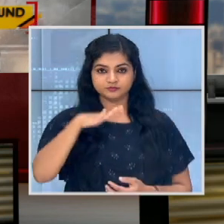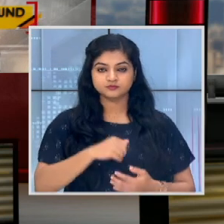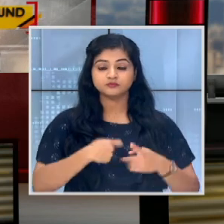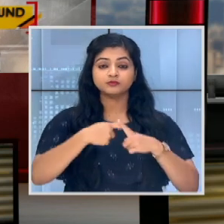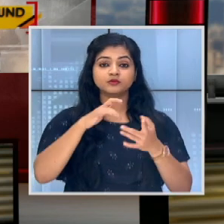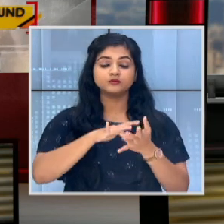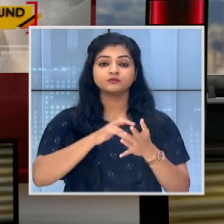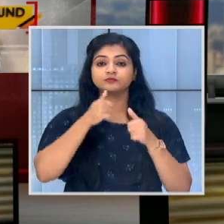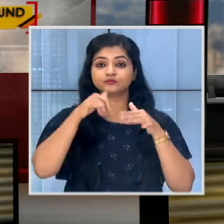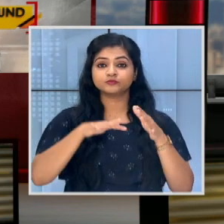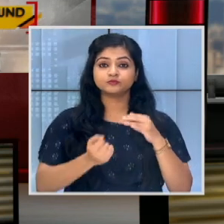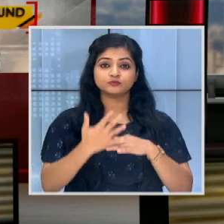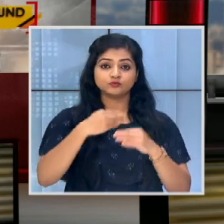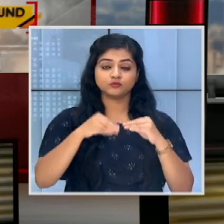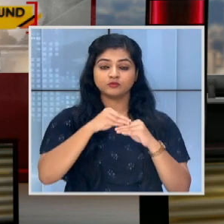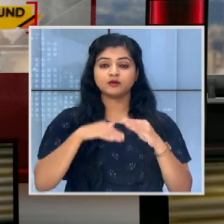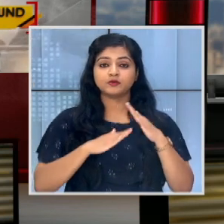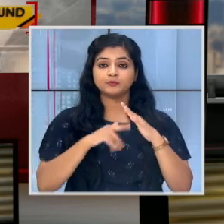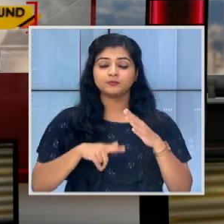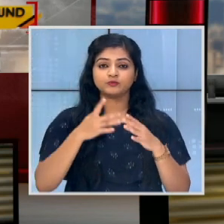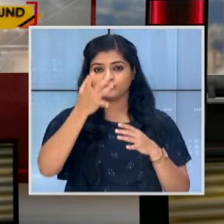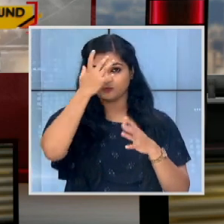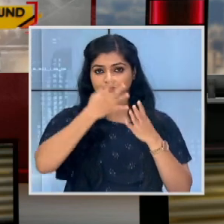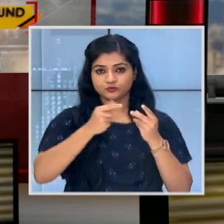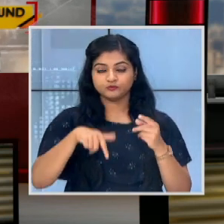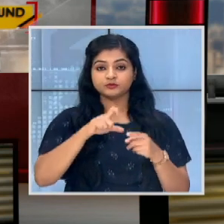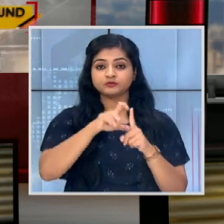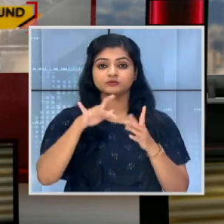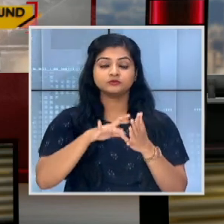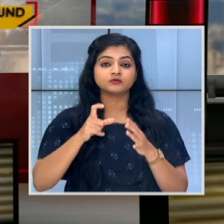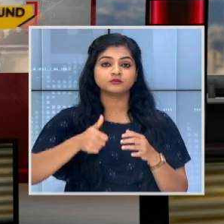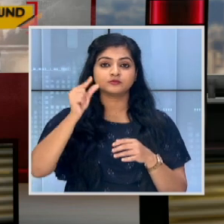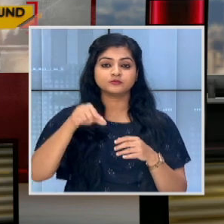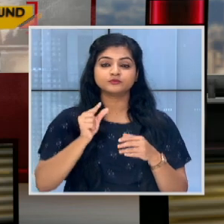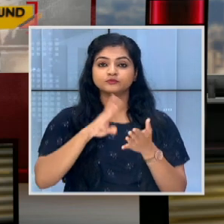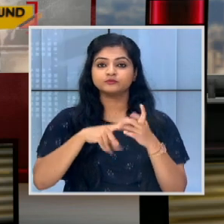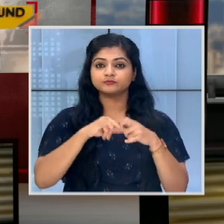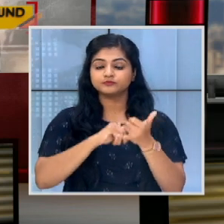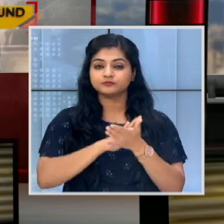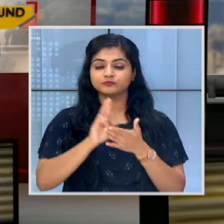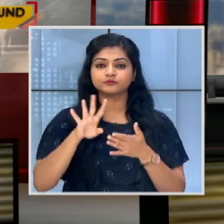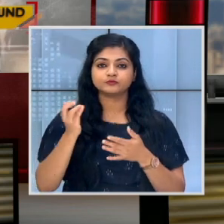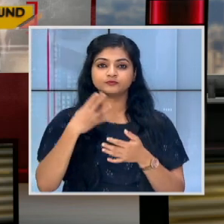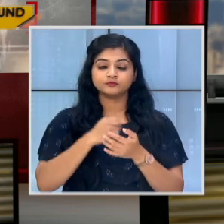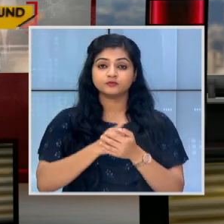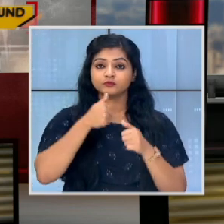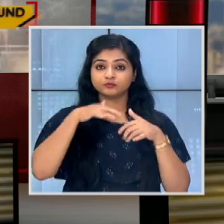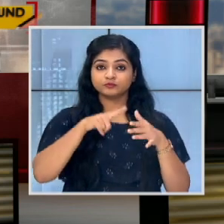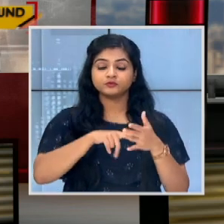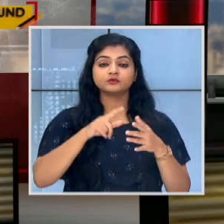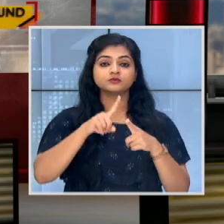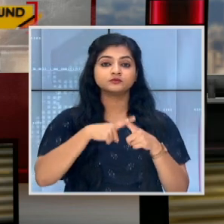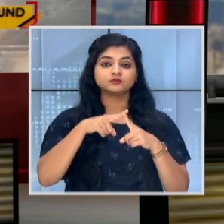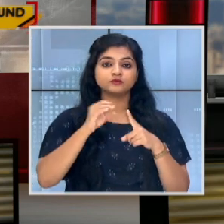ആവശ്യം. കണ്ണമാലിയിലെ കടൽക്ഷോഭത്തിന് താൽക്കാലിക പരിഹാരം കാണുമെന്ന് ജില്ലാ കളക്ടർ NSK ഉമേഷ് 24നോട്. തീരത്ത് ഉടൻ തന്നെ ജിയോ ബാഗുകൾ